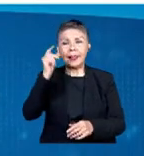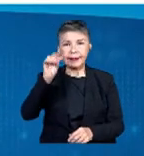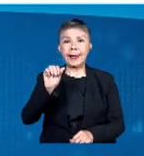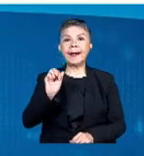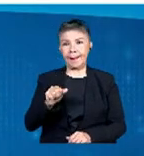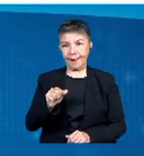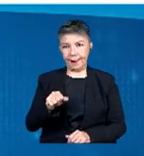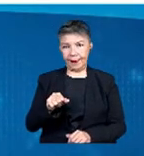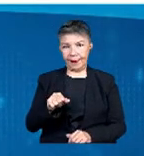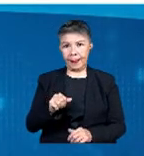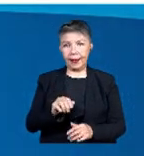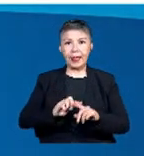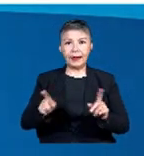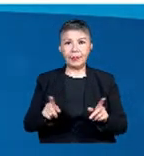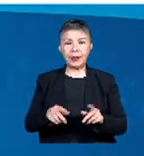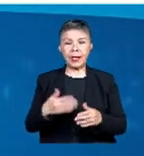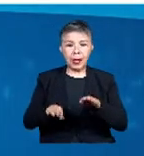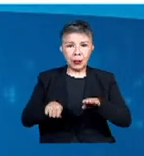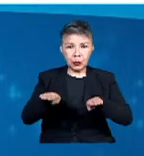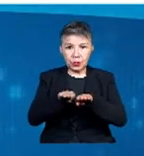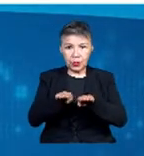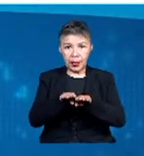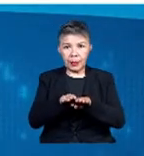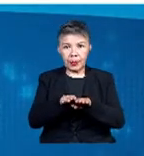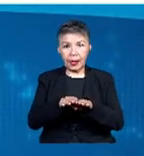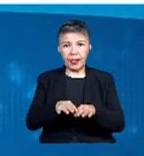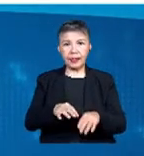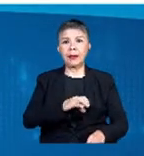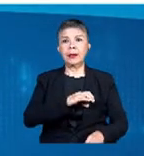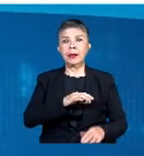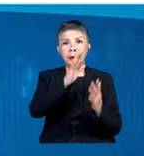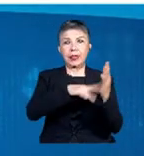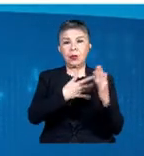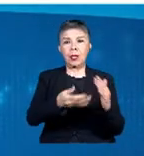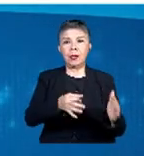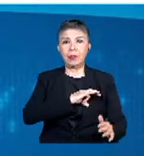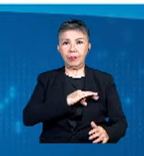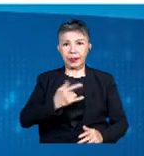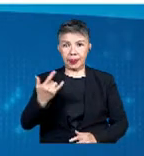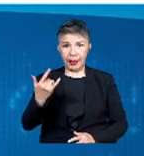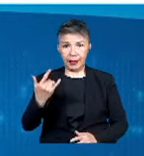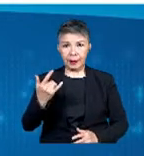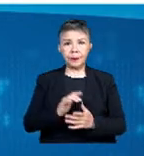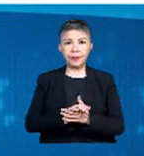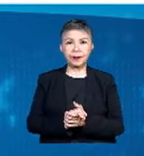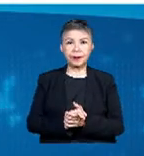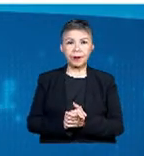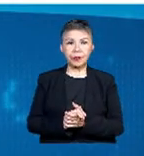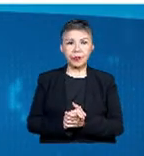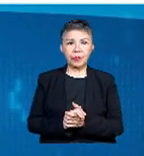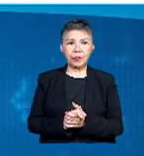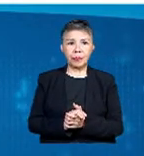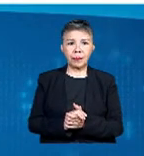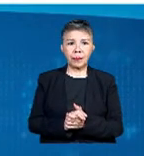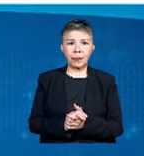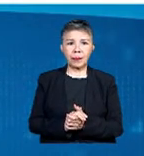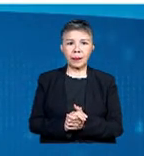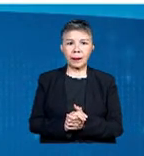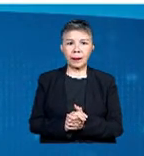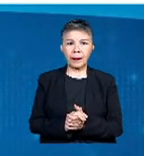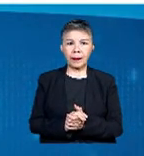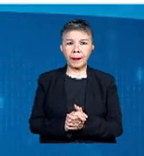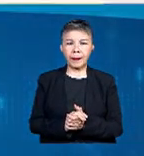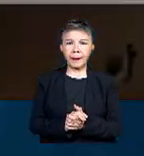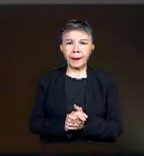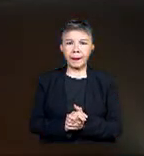Rencana ada. Tapi kami menyesuaikan di sini dengan Bapak Presiden. Saat ini Bapak Presiden sedang bekerja